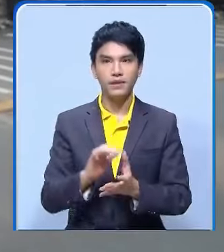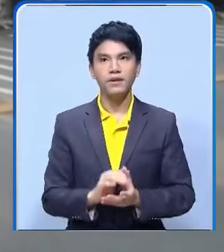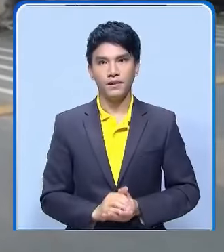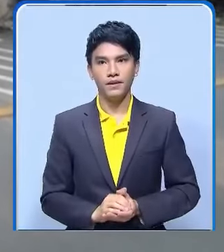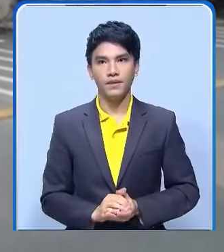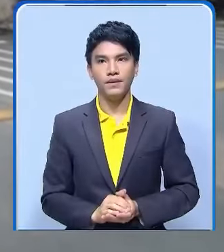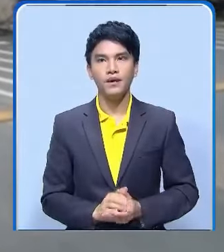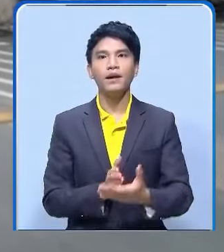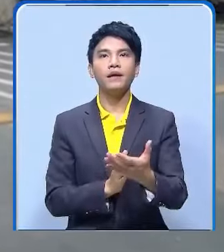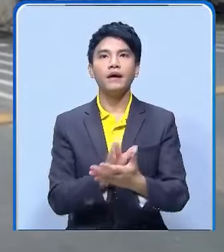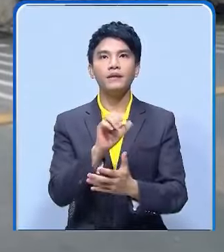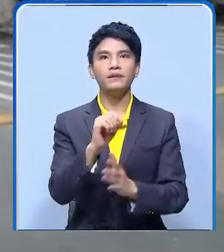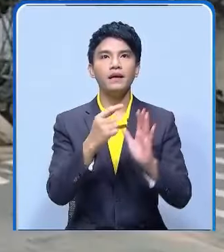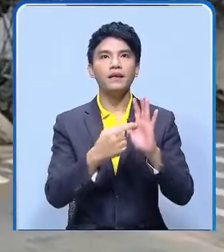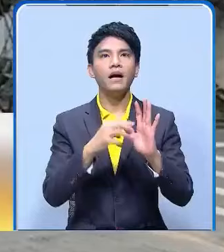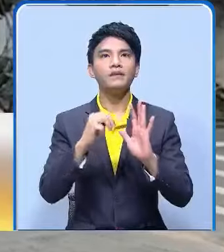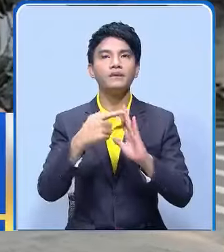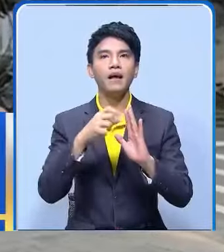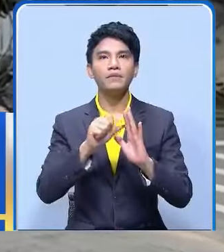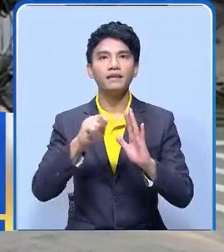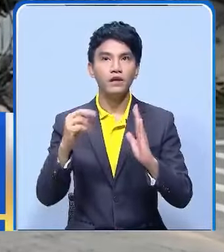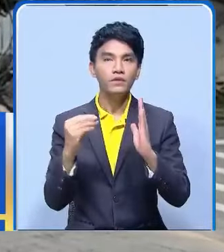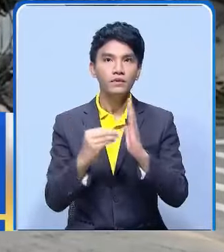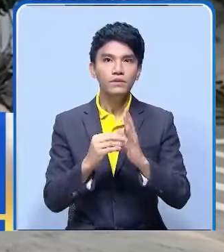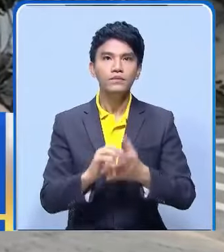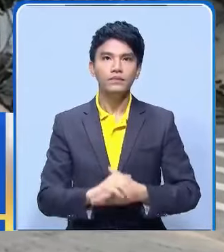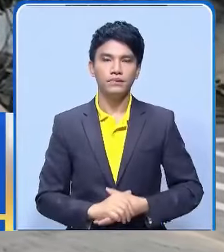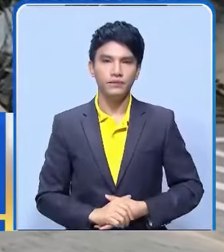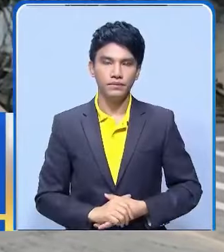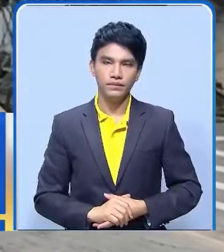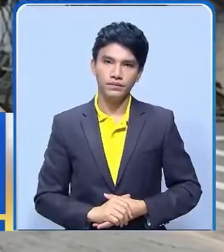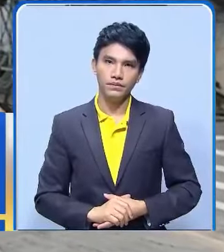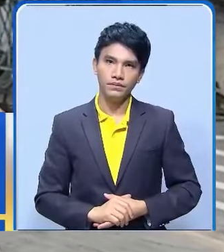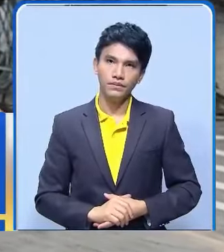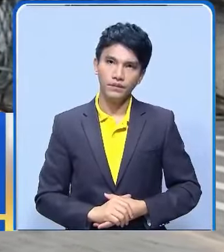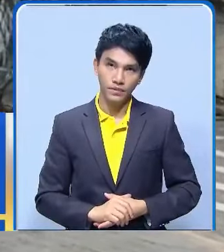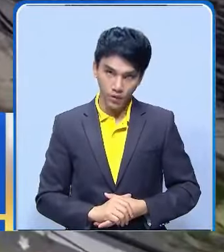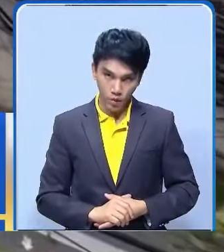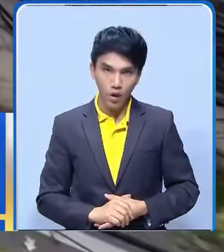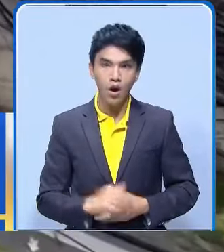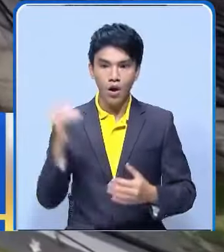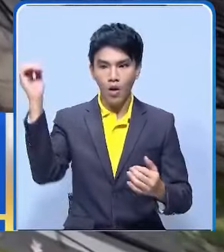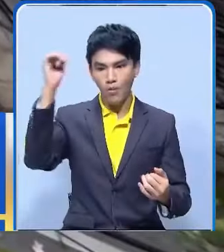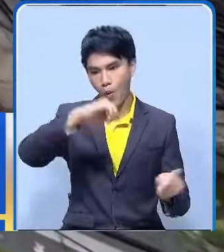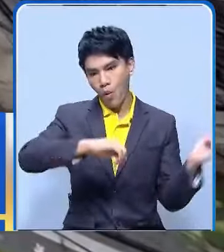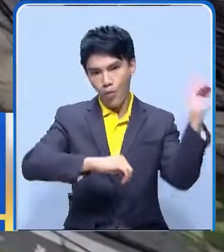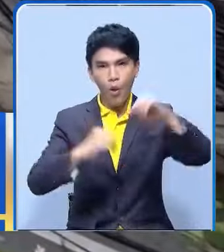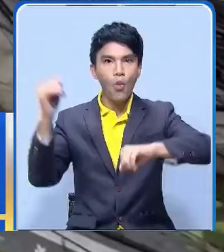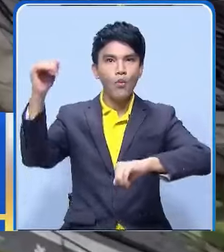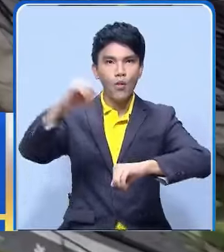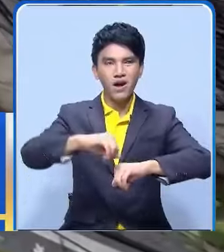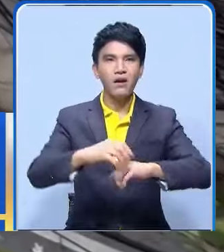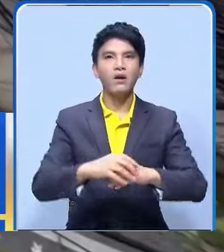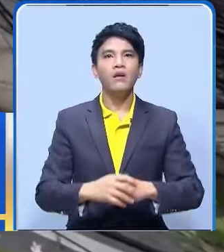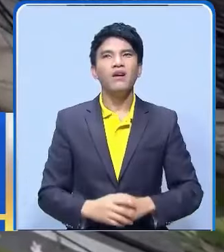ง3เสนนอกเขตห้วยขวางกรุงเทพคือสายไฟมันก็ดึงเสาต้นอื่นๆเนี่ยหักโค่นๆไ